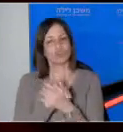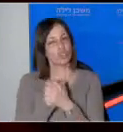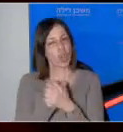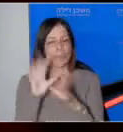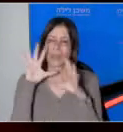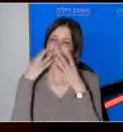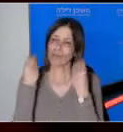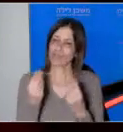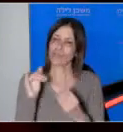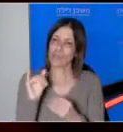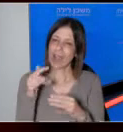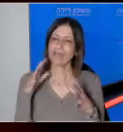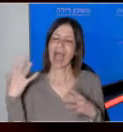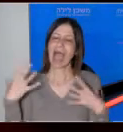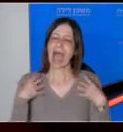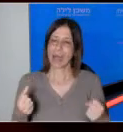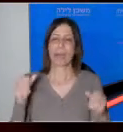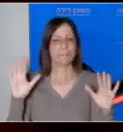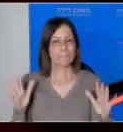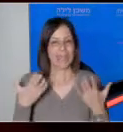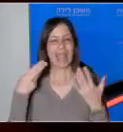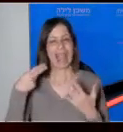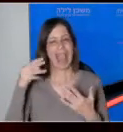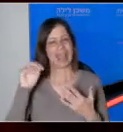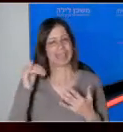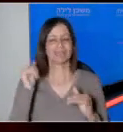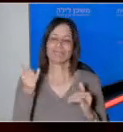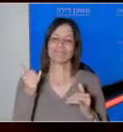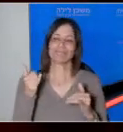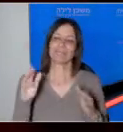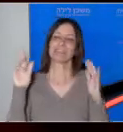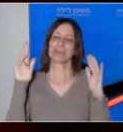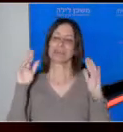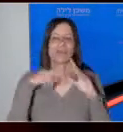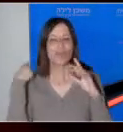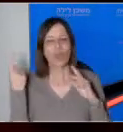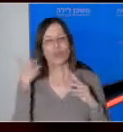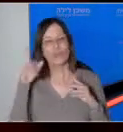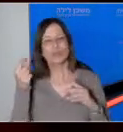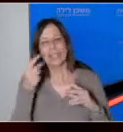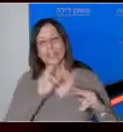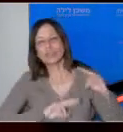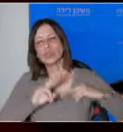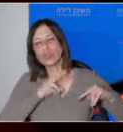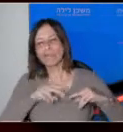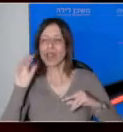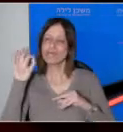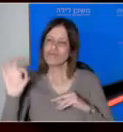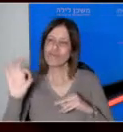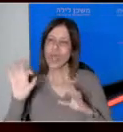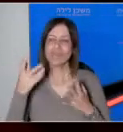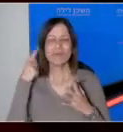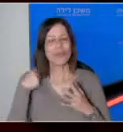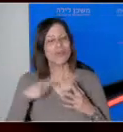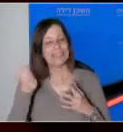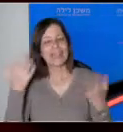ערב טוב יובל, והחלמה מהירה לאני. כן, מחזיקים לו אצבעות מכולנו, הוא אפילו קצת סובל, אז בשבילו אם ישמע